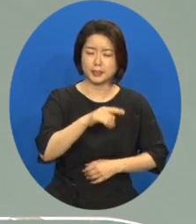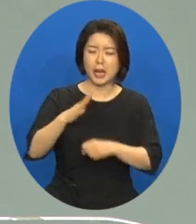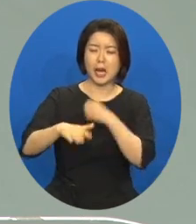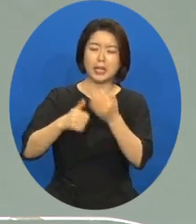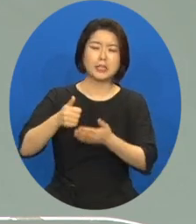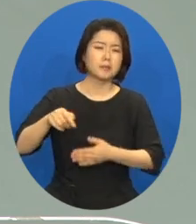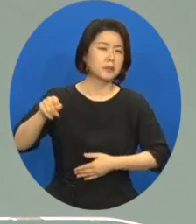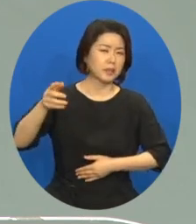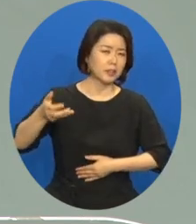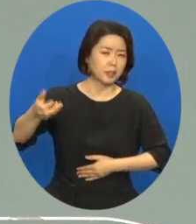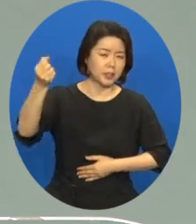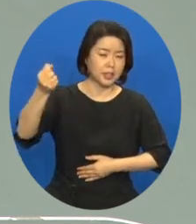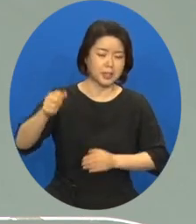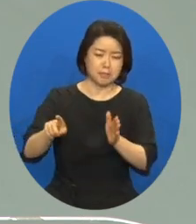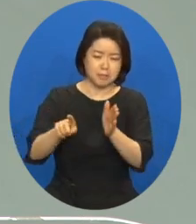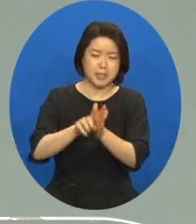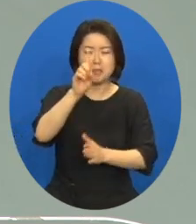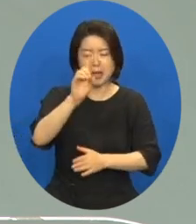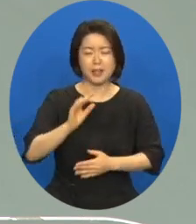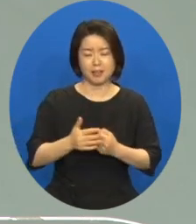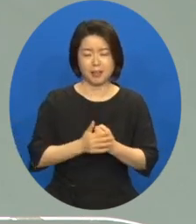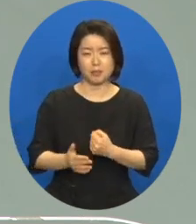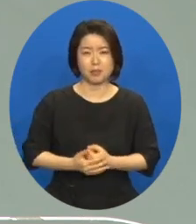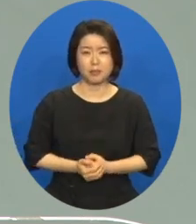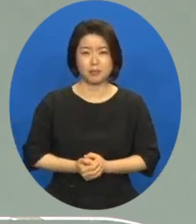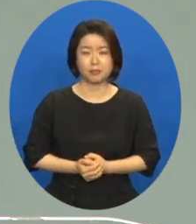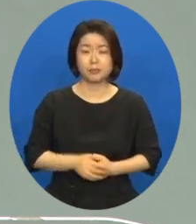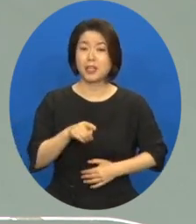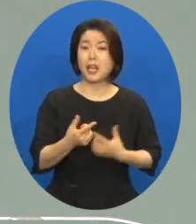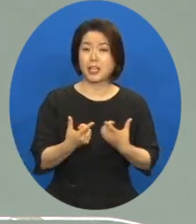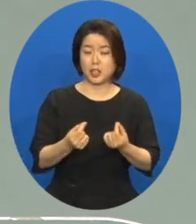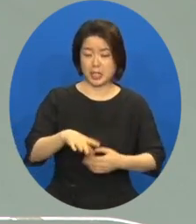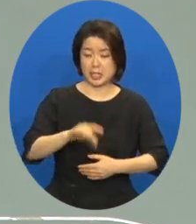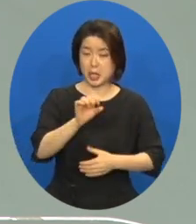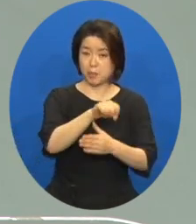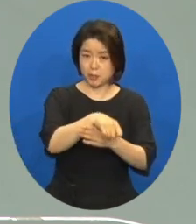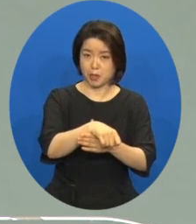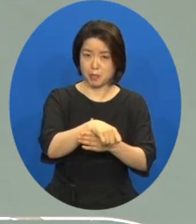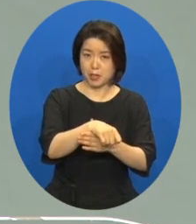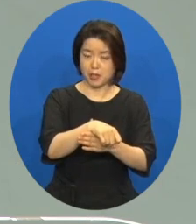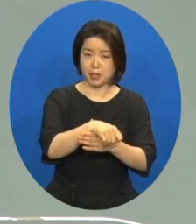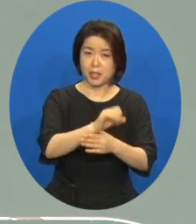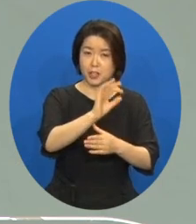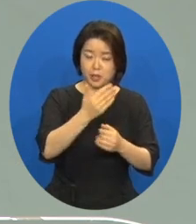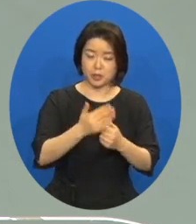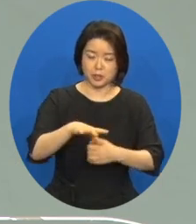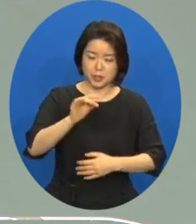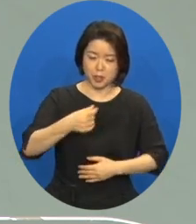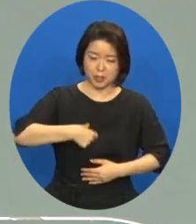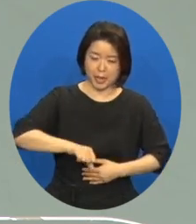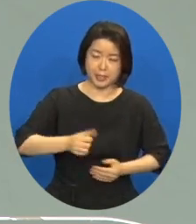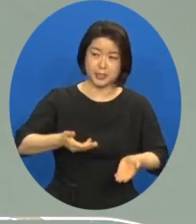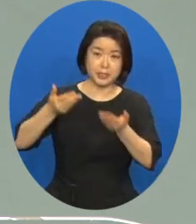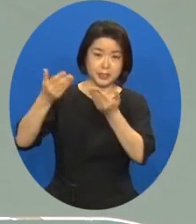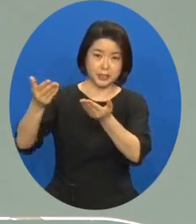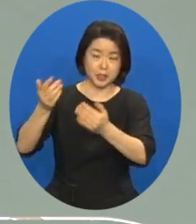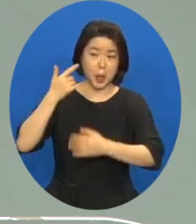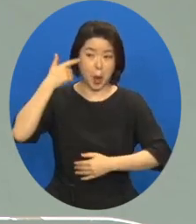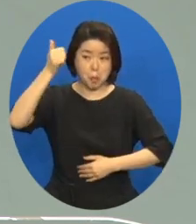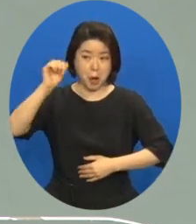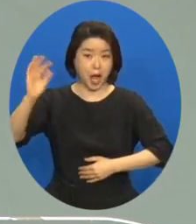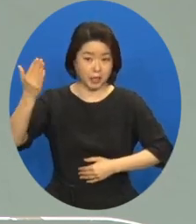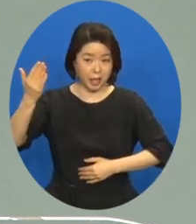때문에 그러셨죠. 저는 그렇게 하나님께 첫 열매로 첫 아들을 바치는 것이 꼭 목사가